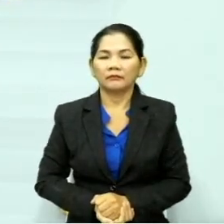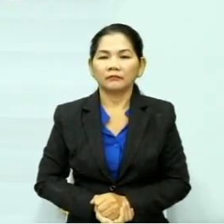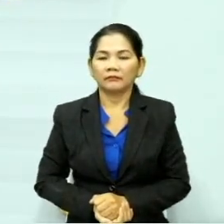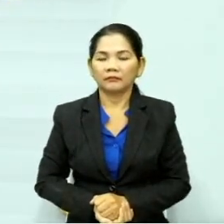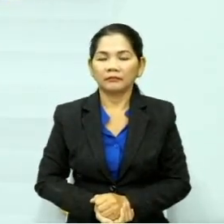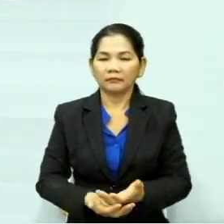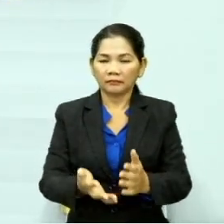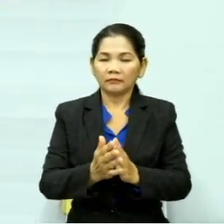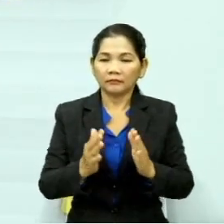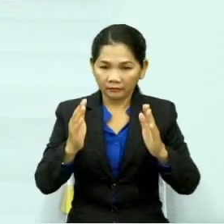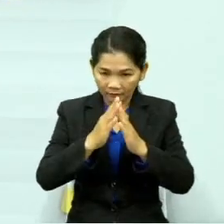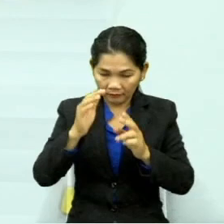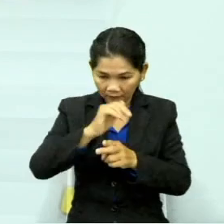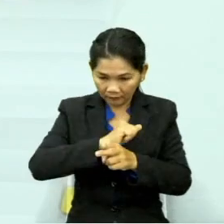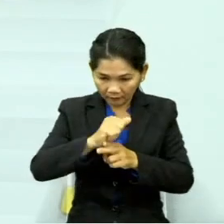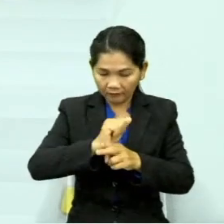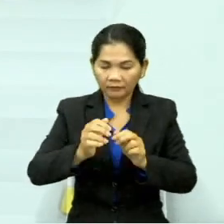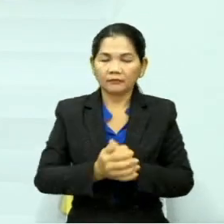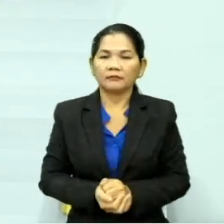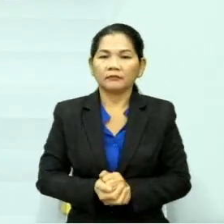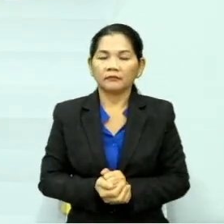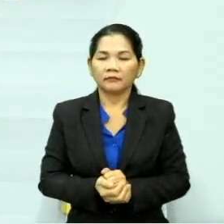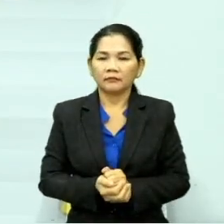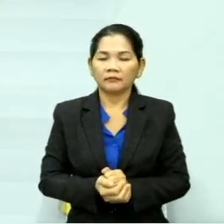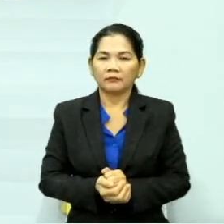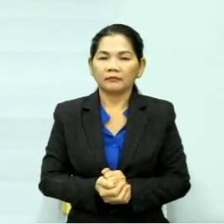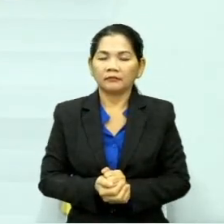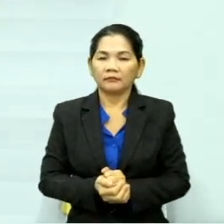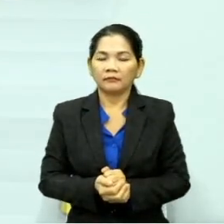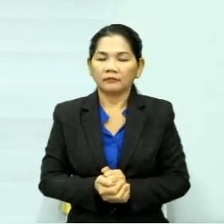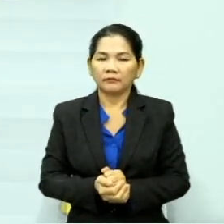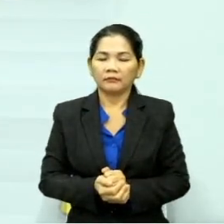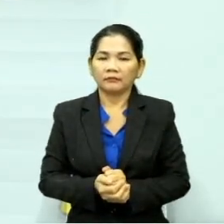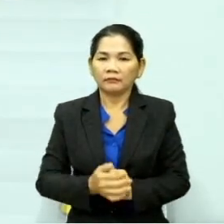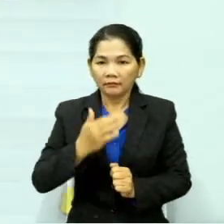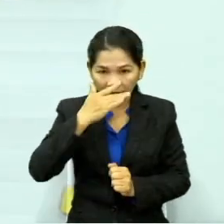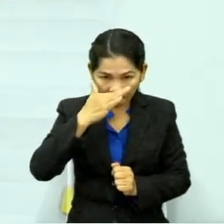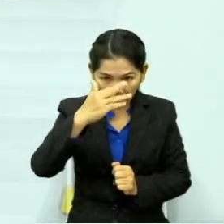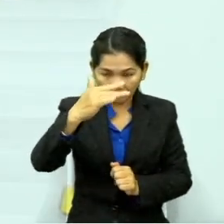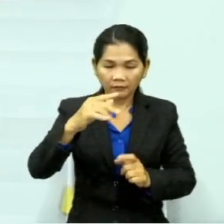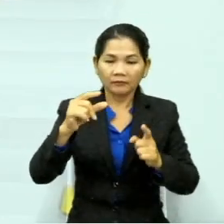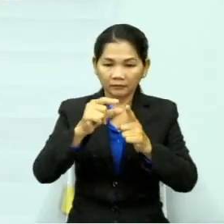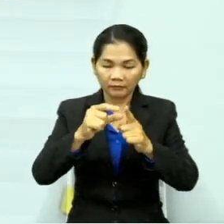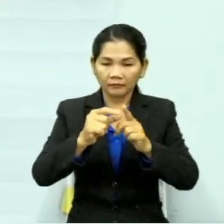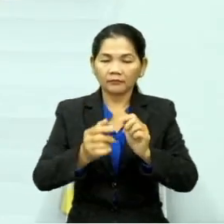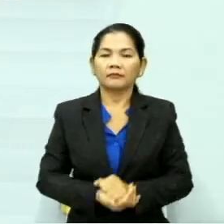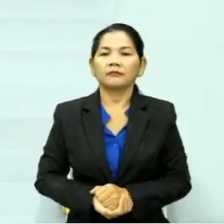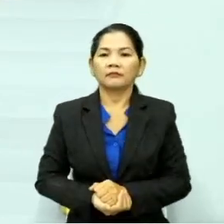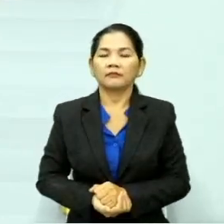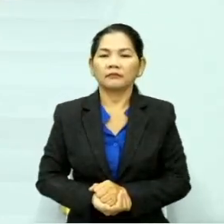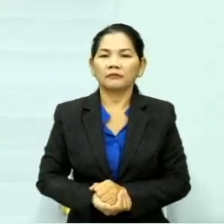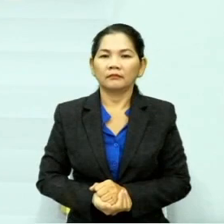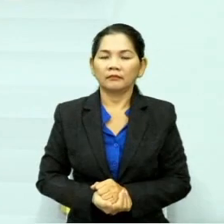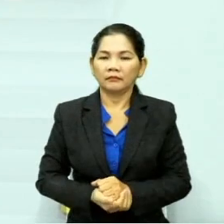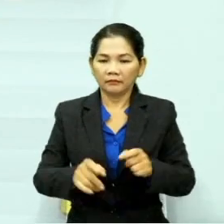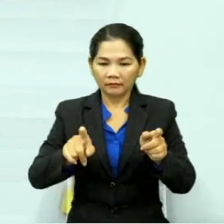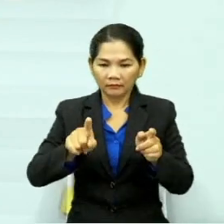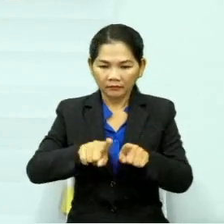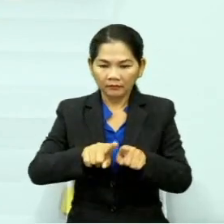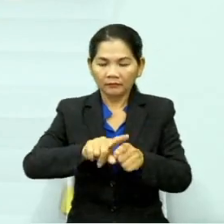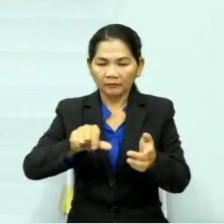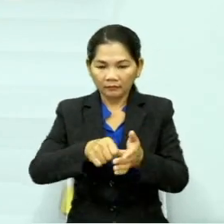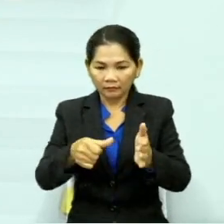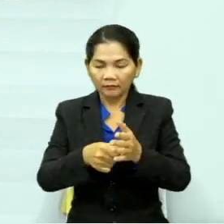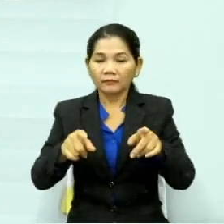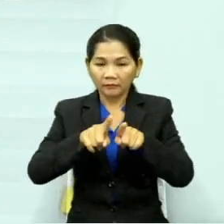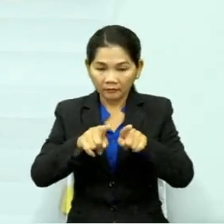Chà, cách cạp tế thì phí. Vế và chân nạ sáp nâng phía xạ mọt. Chà chẳng, phía đài miền này đôi nâng